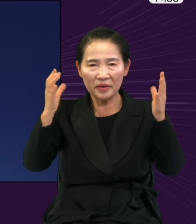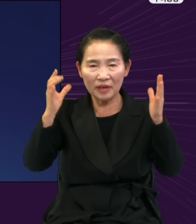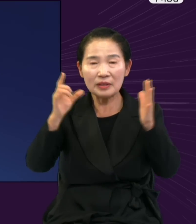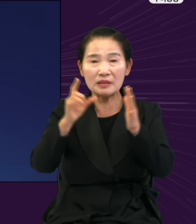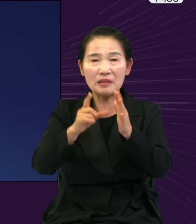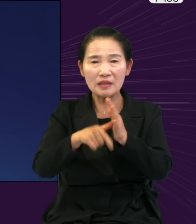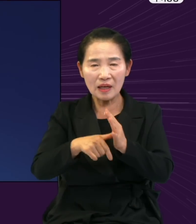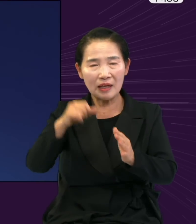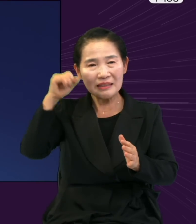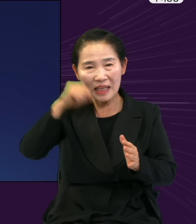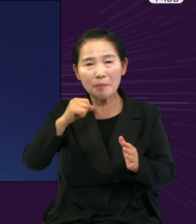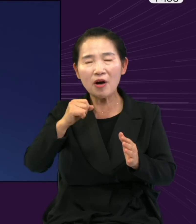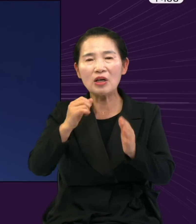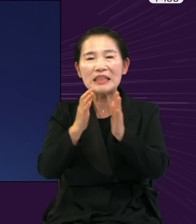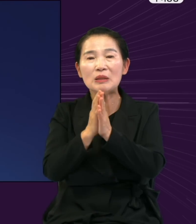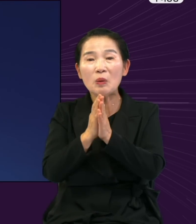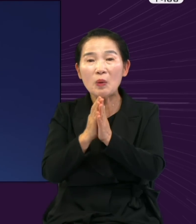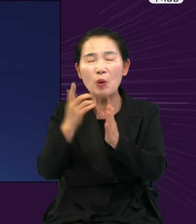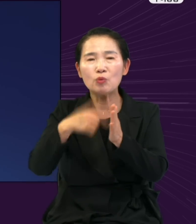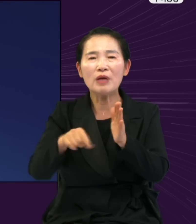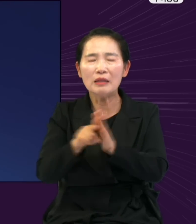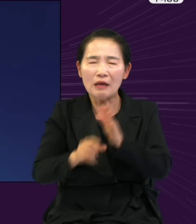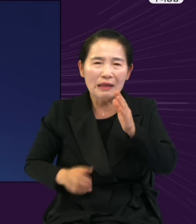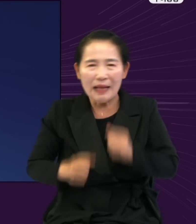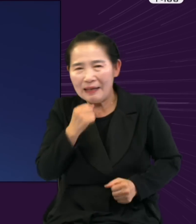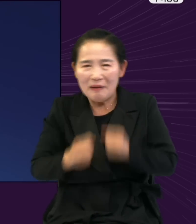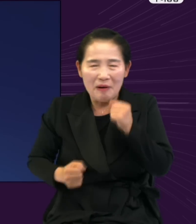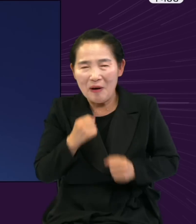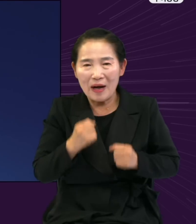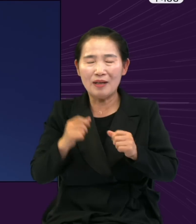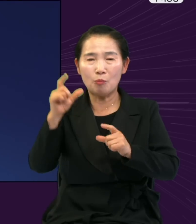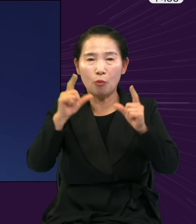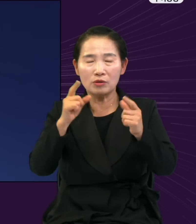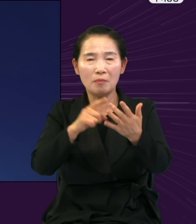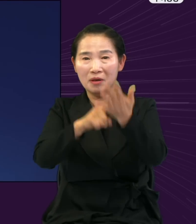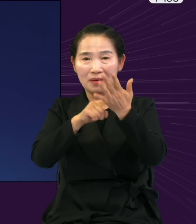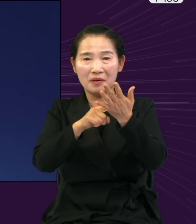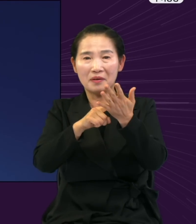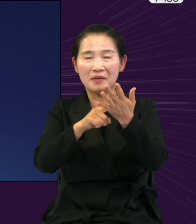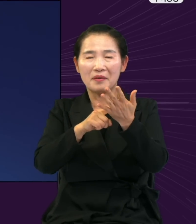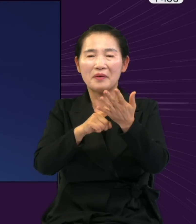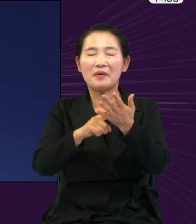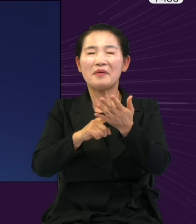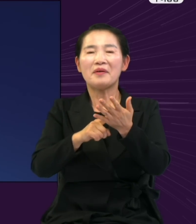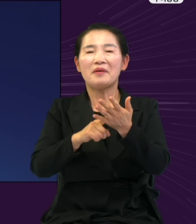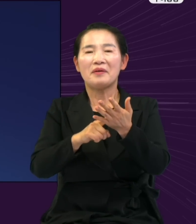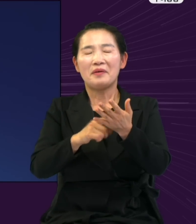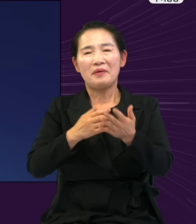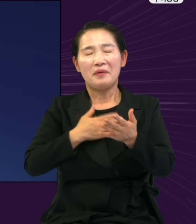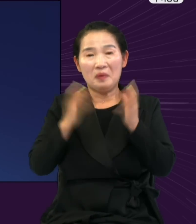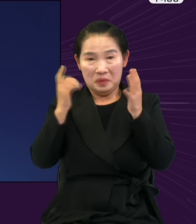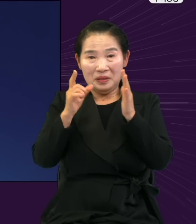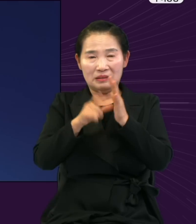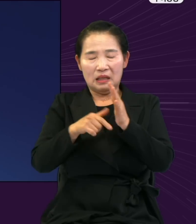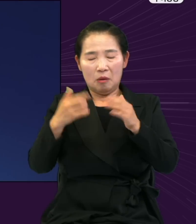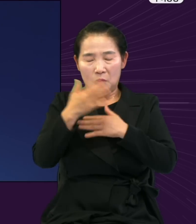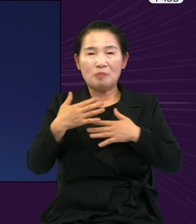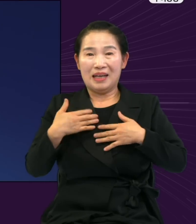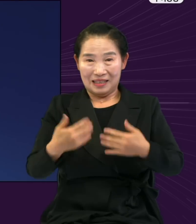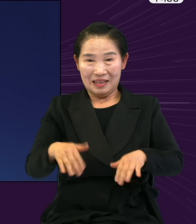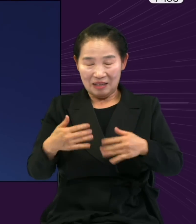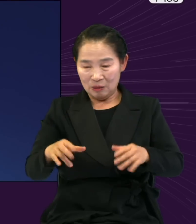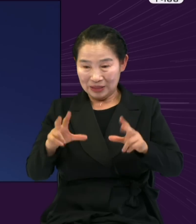하러 달려가는 어린아이의 저 모습을 보여주셨어요. 제가 어려서 되게 약했거든요. 지금은 되게 건강해